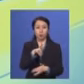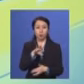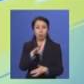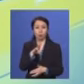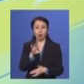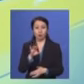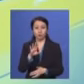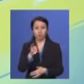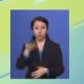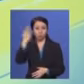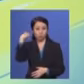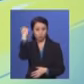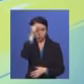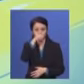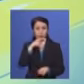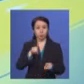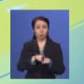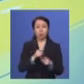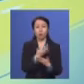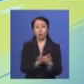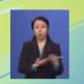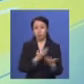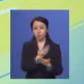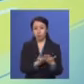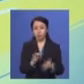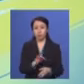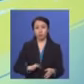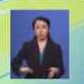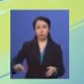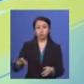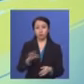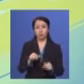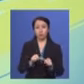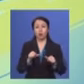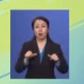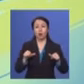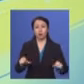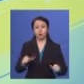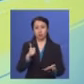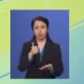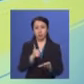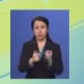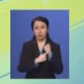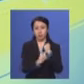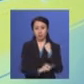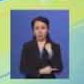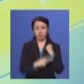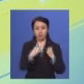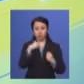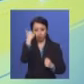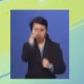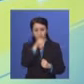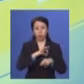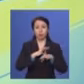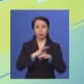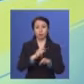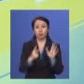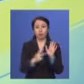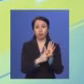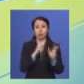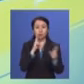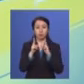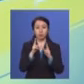Муканова. В прошлом году такое предложение поступило в областную ономастическую комиссию. В целом, за последние 2 года проведено 8 заседаний